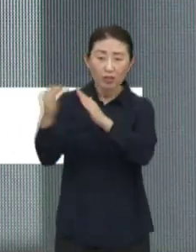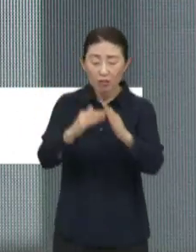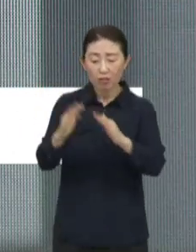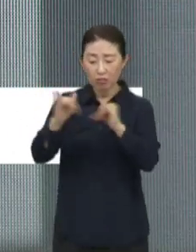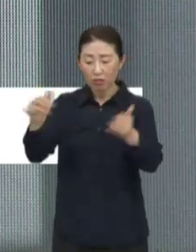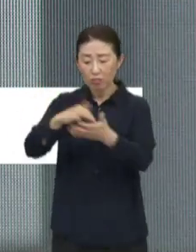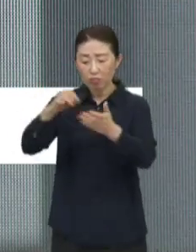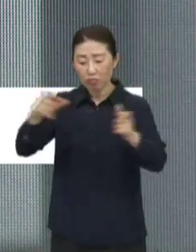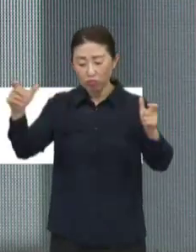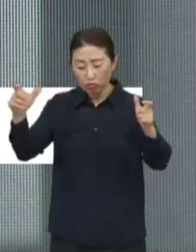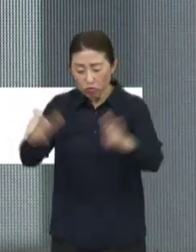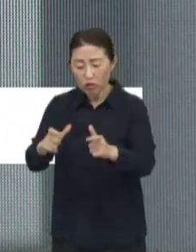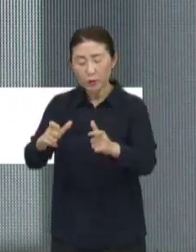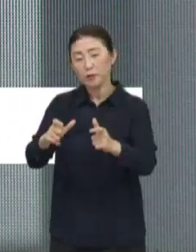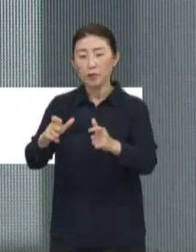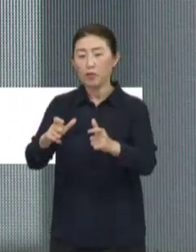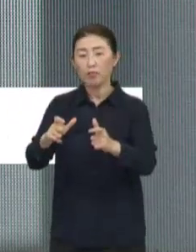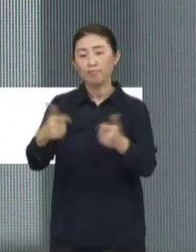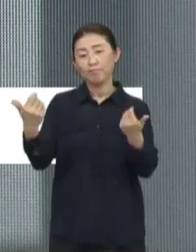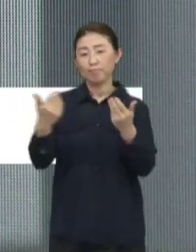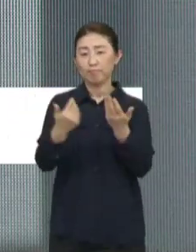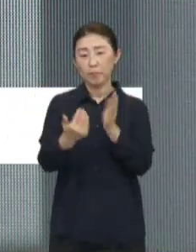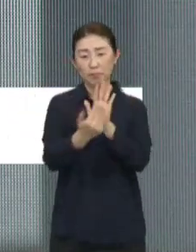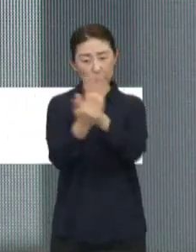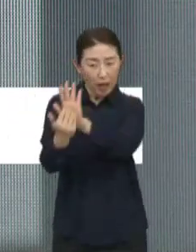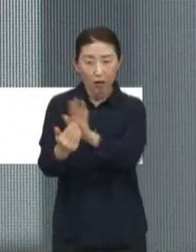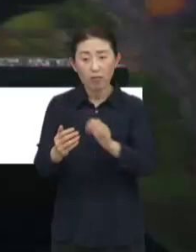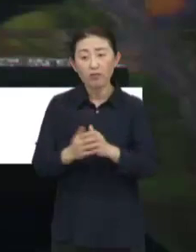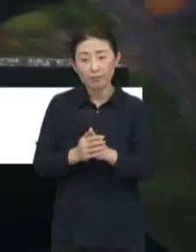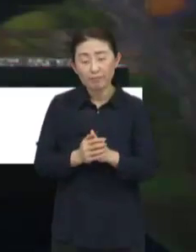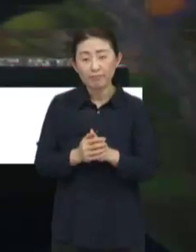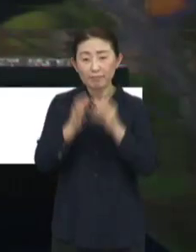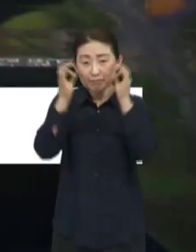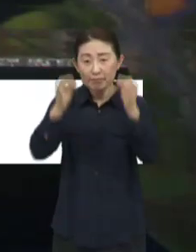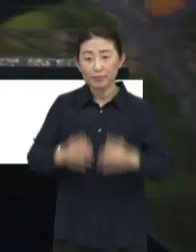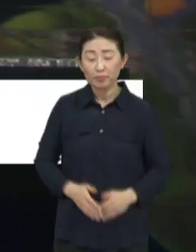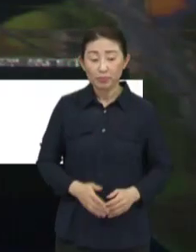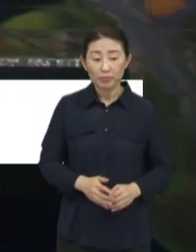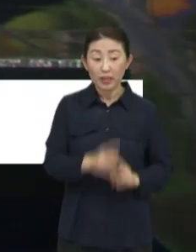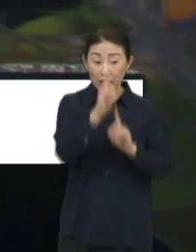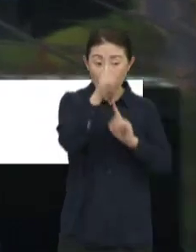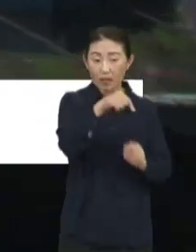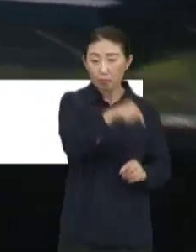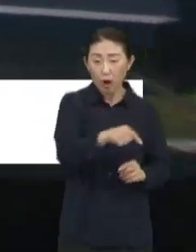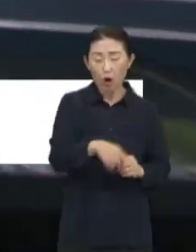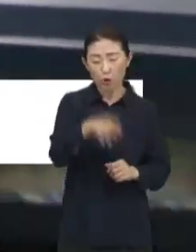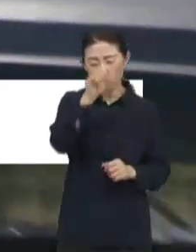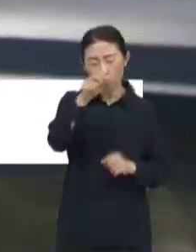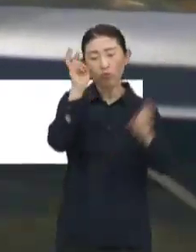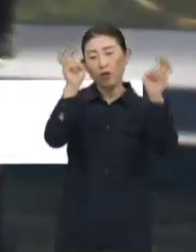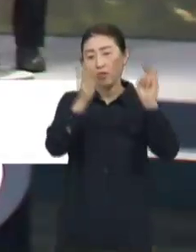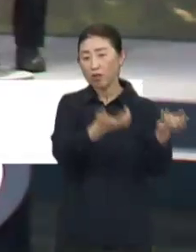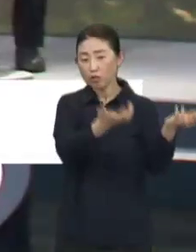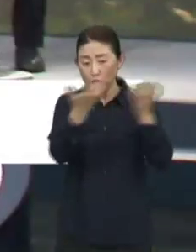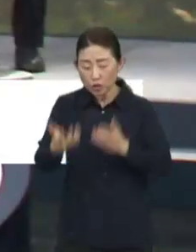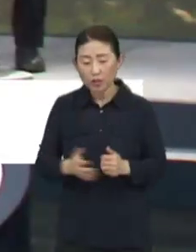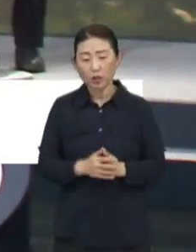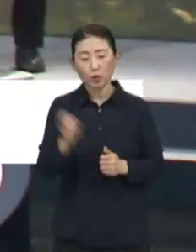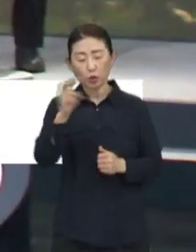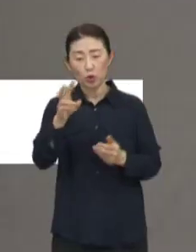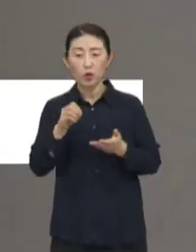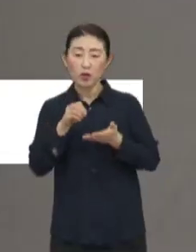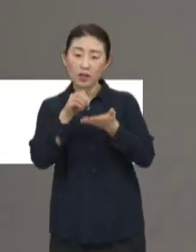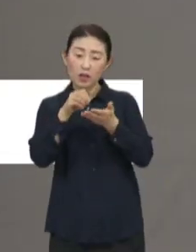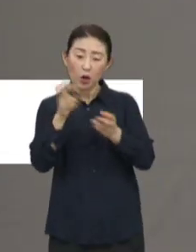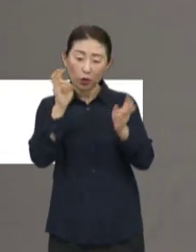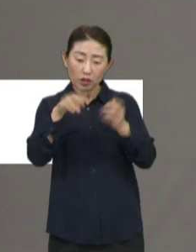인구 감소 문제에 적극적으로 대응해 나가도록. 이재관 후보는 우수기업 유치와 취업비자 도입 등